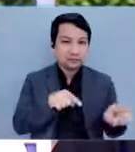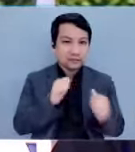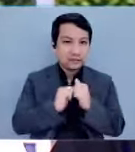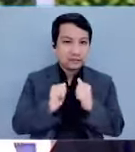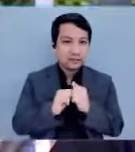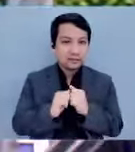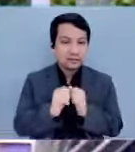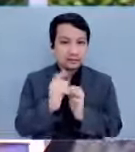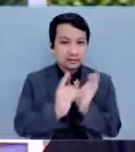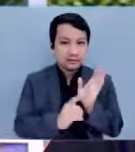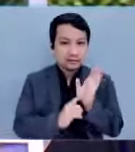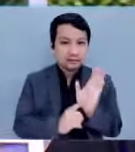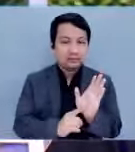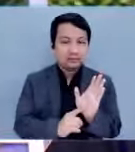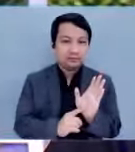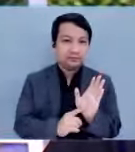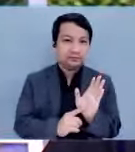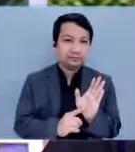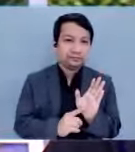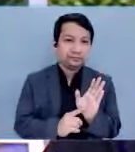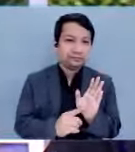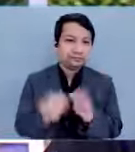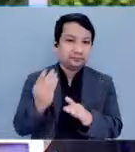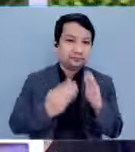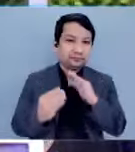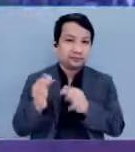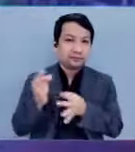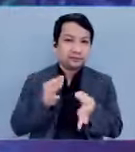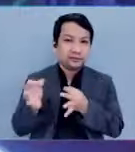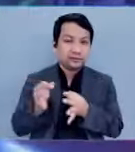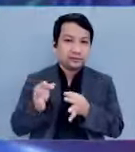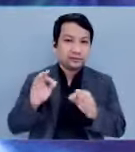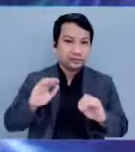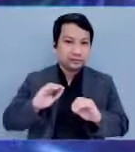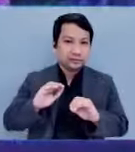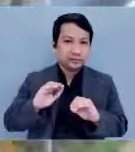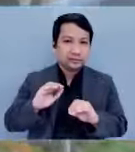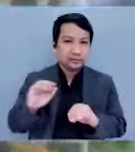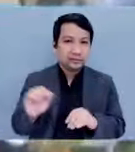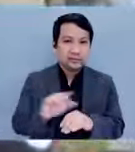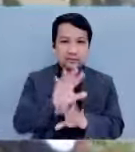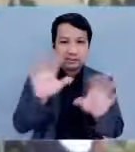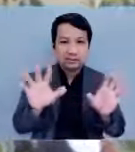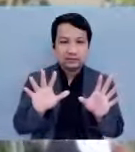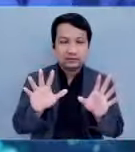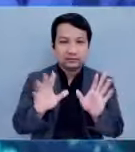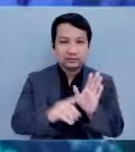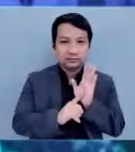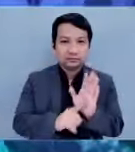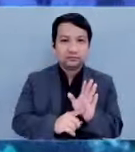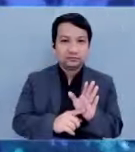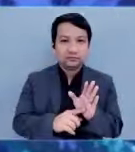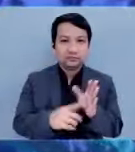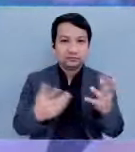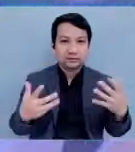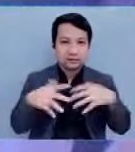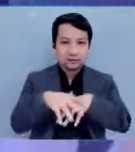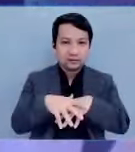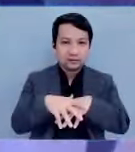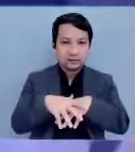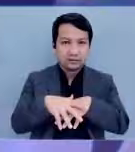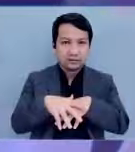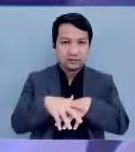namin. Pinaka-basic explanation po, it's a light show. Mm-hmm. Then, collaboration of arts po para makabuo po kami ng modern